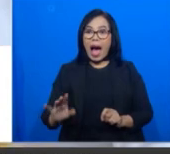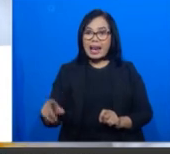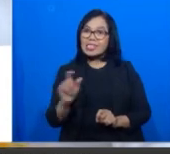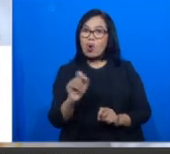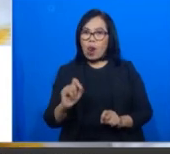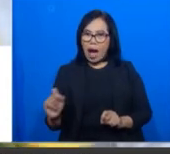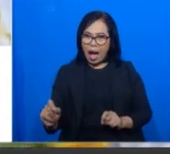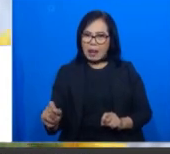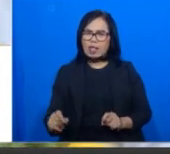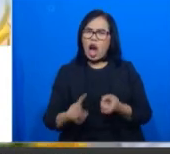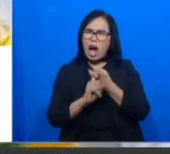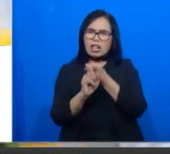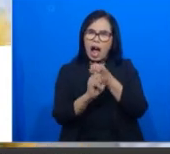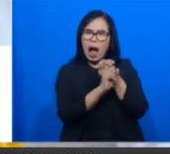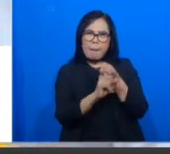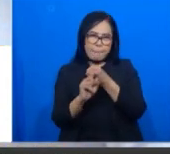Di situ saya akrab.